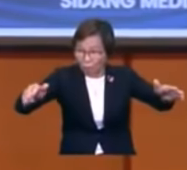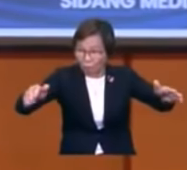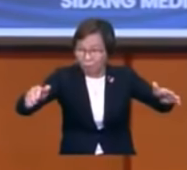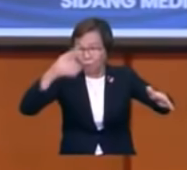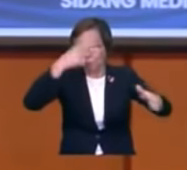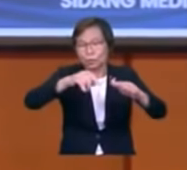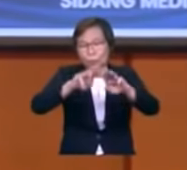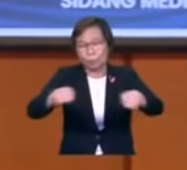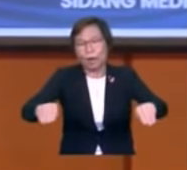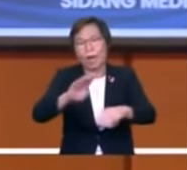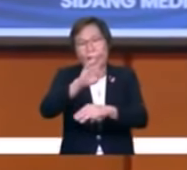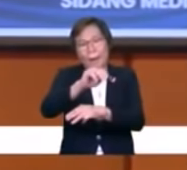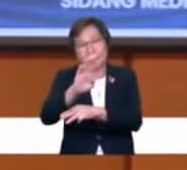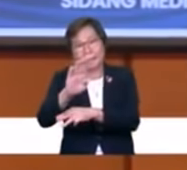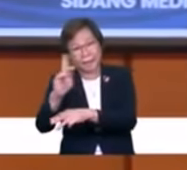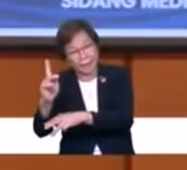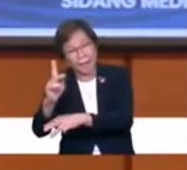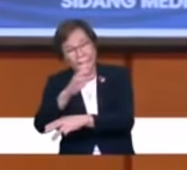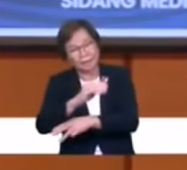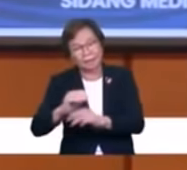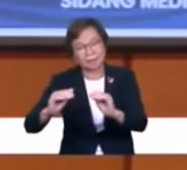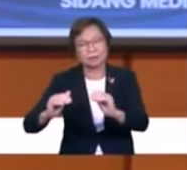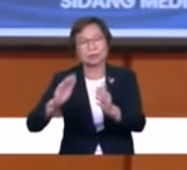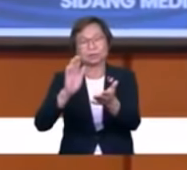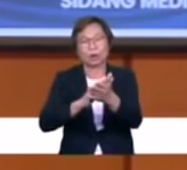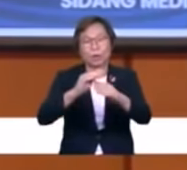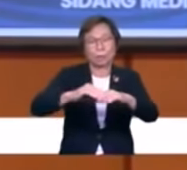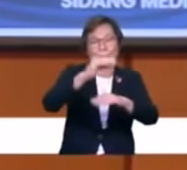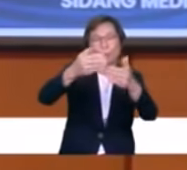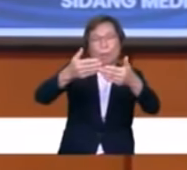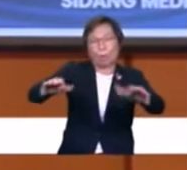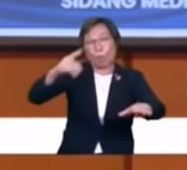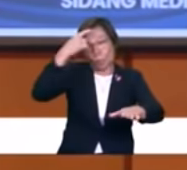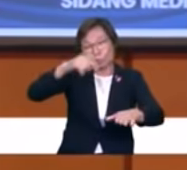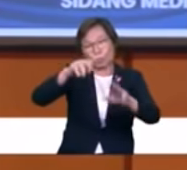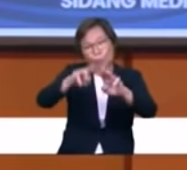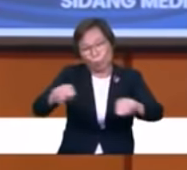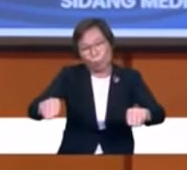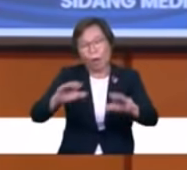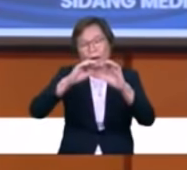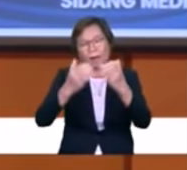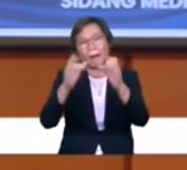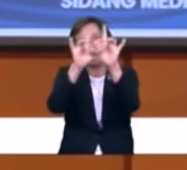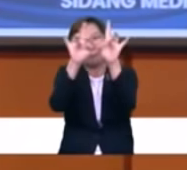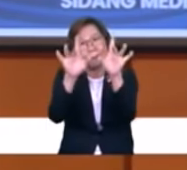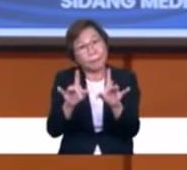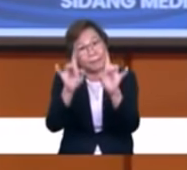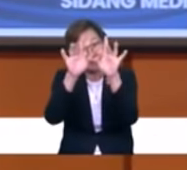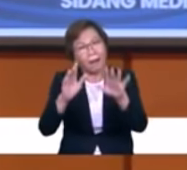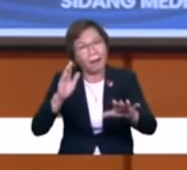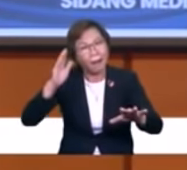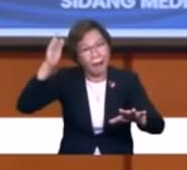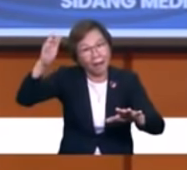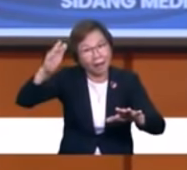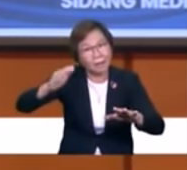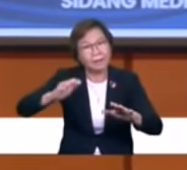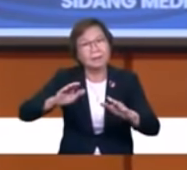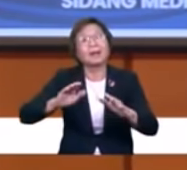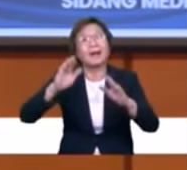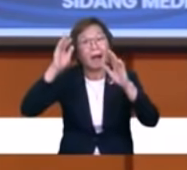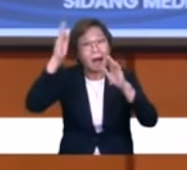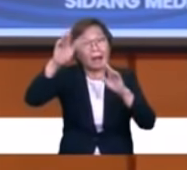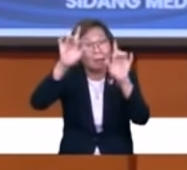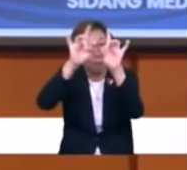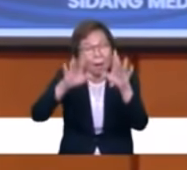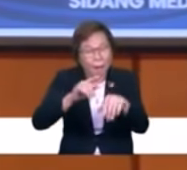untuk murid MB key dan sekolah menengah kita buka untuk murid kelas peperiksaan yang akan menghadapi